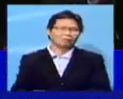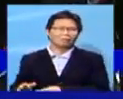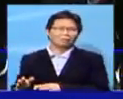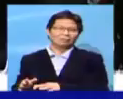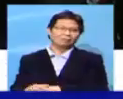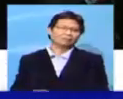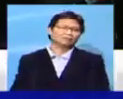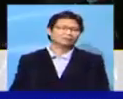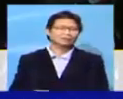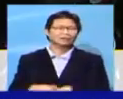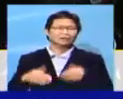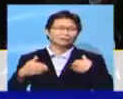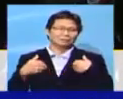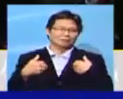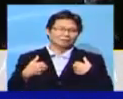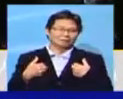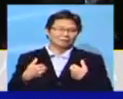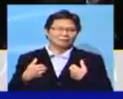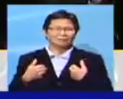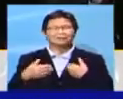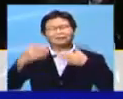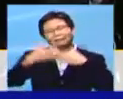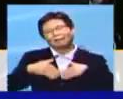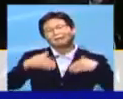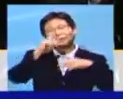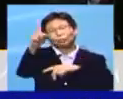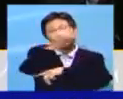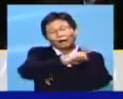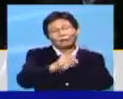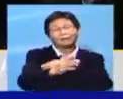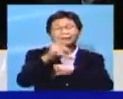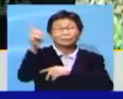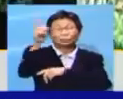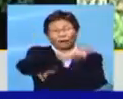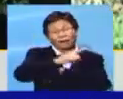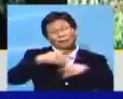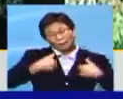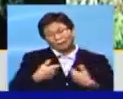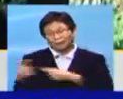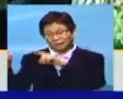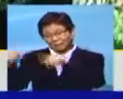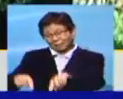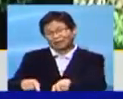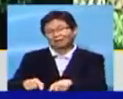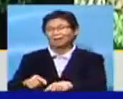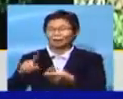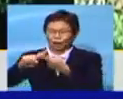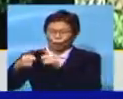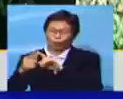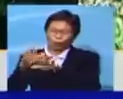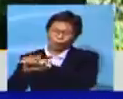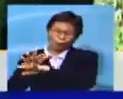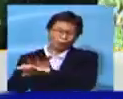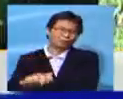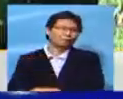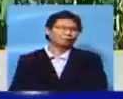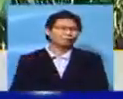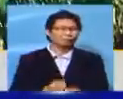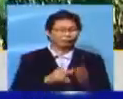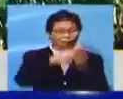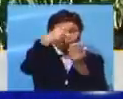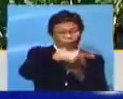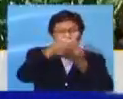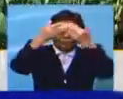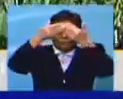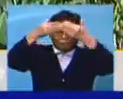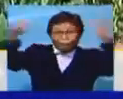satu hari punya penat balik sini kita boleh kumpul dapat kawan banyak program Rakan tamas secara tidak langsung mendedahkan